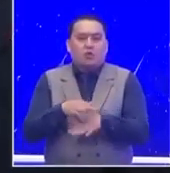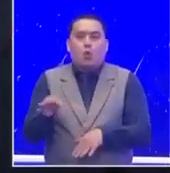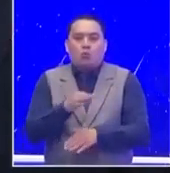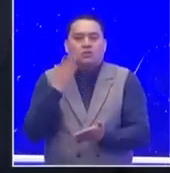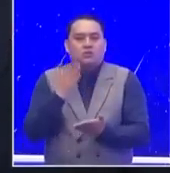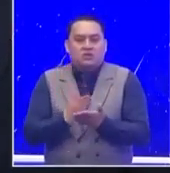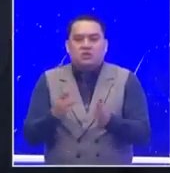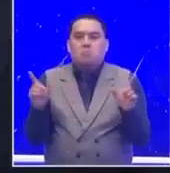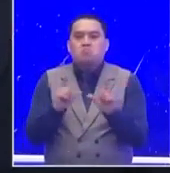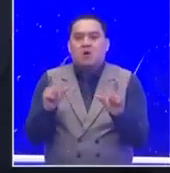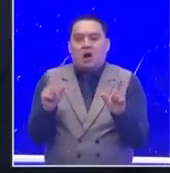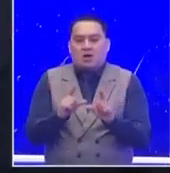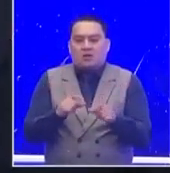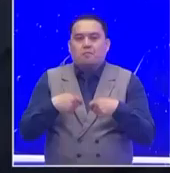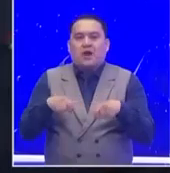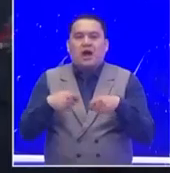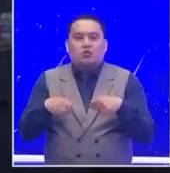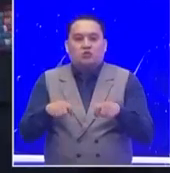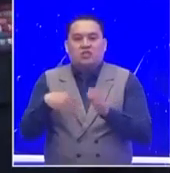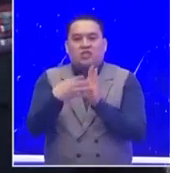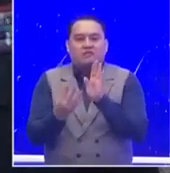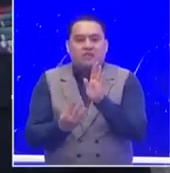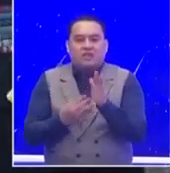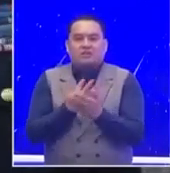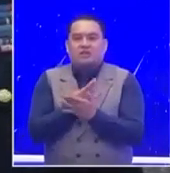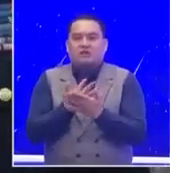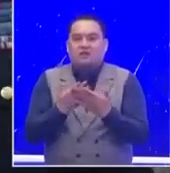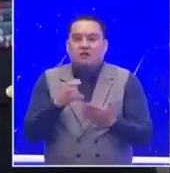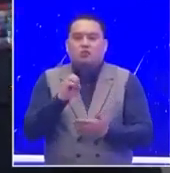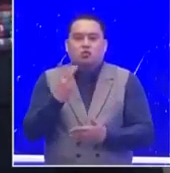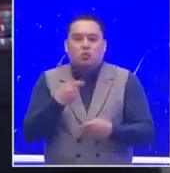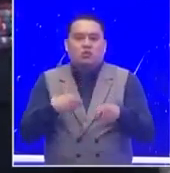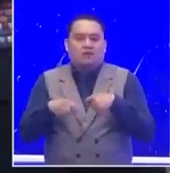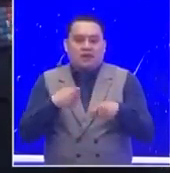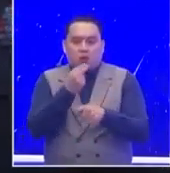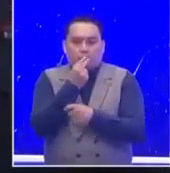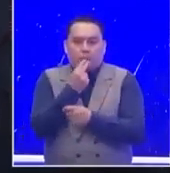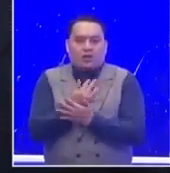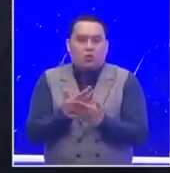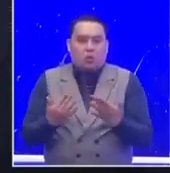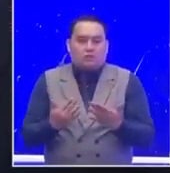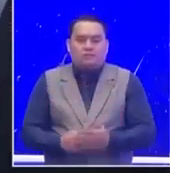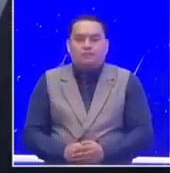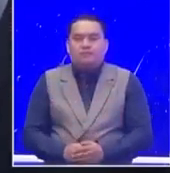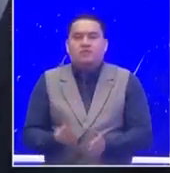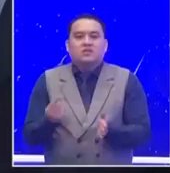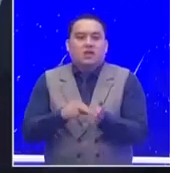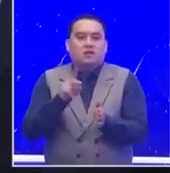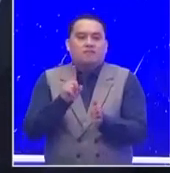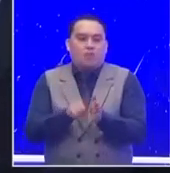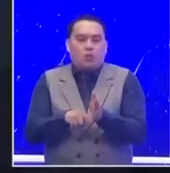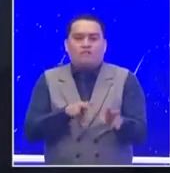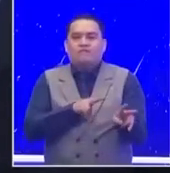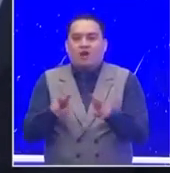есть сеть магазинов, которые реализуют 19 наименований социально значимых продуктов по доступным ценам. Вопрос этот держим